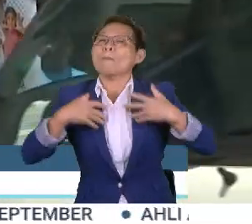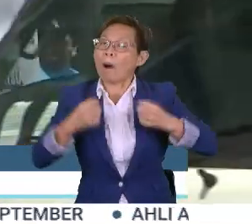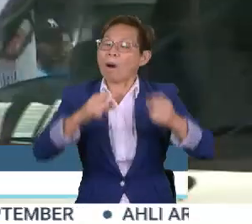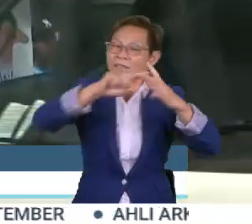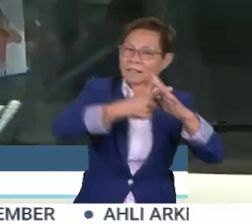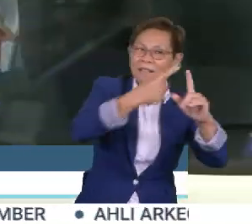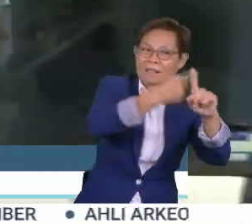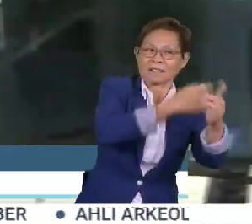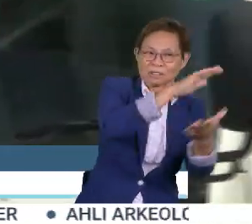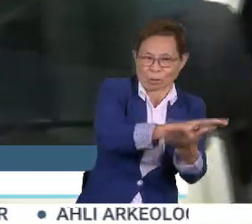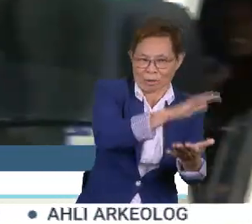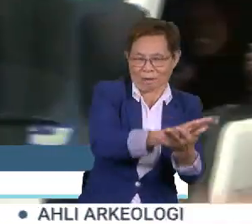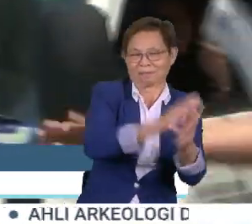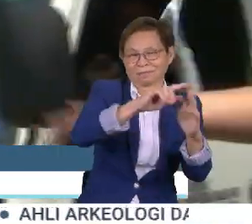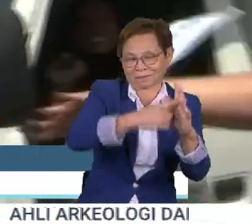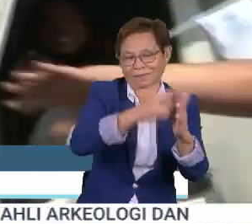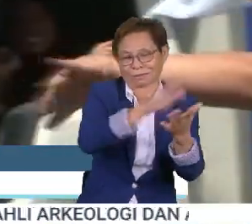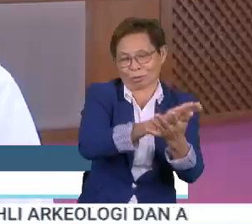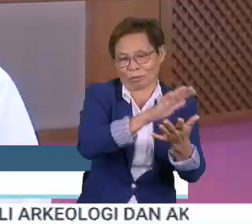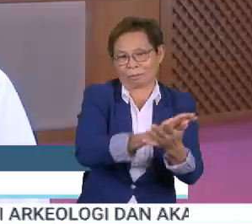berbulan dari peringkat sekolah